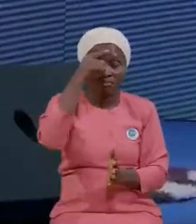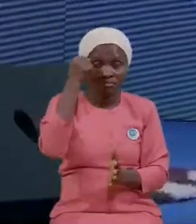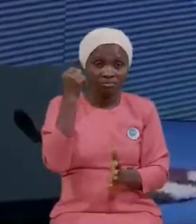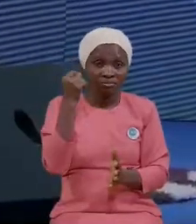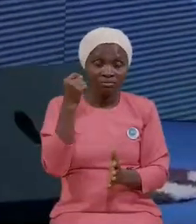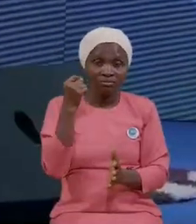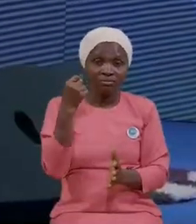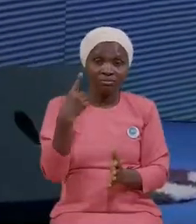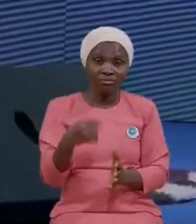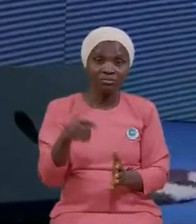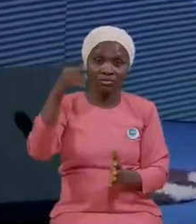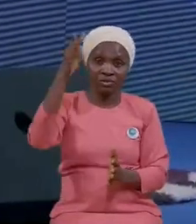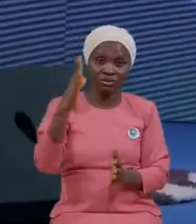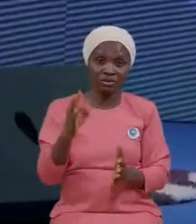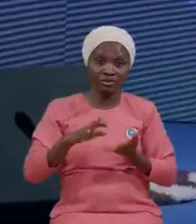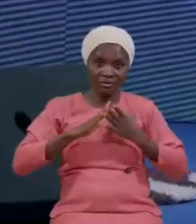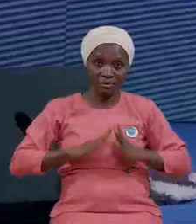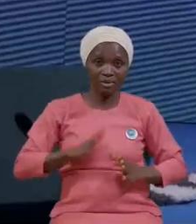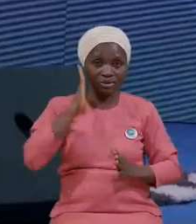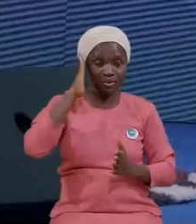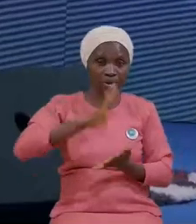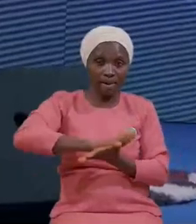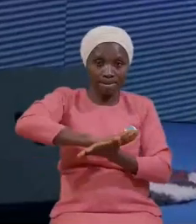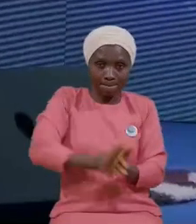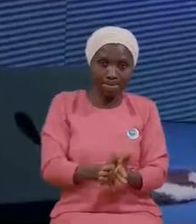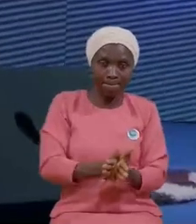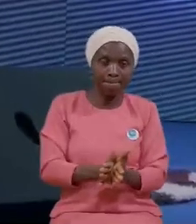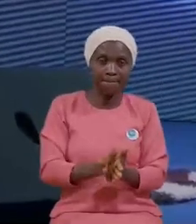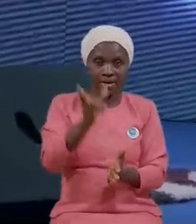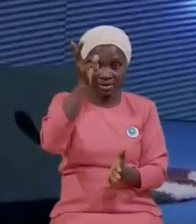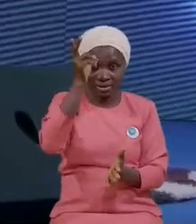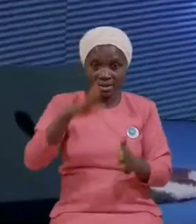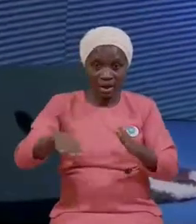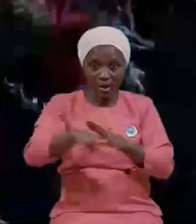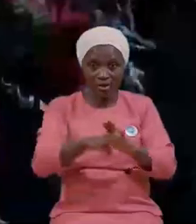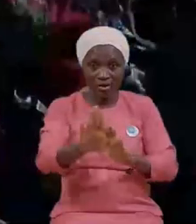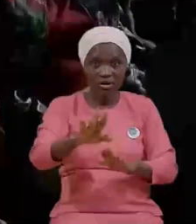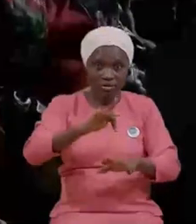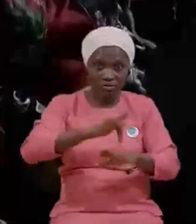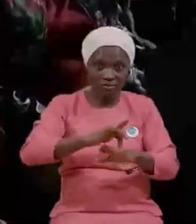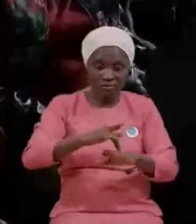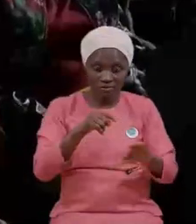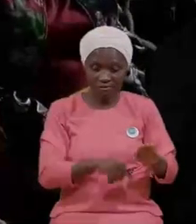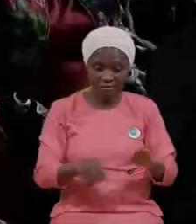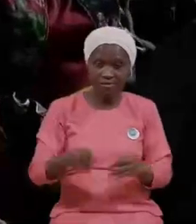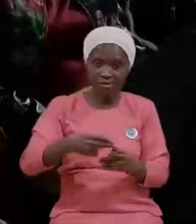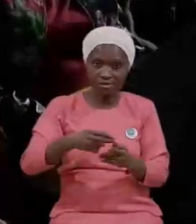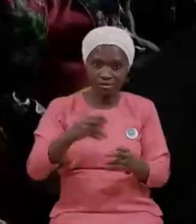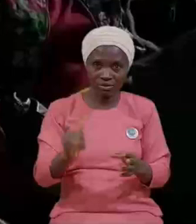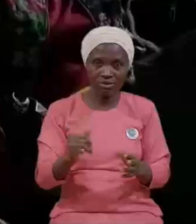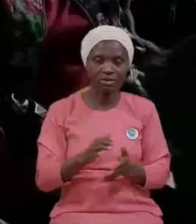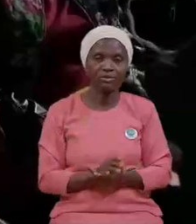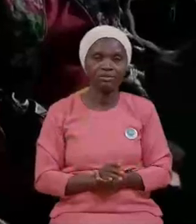Parce que le Dieu de paix écrasera Satan sous tes pieds.